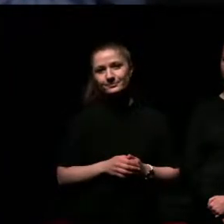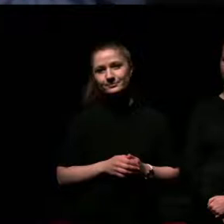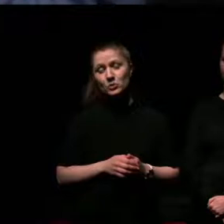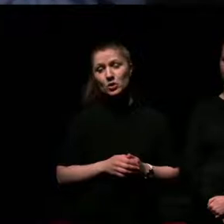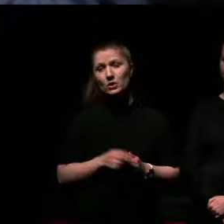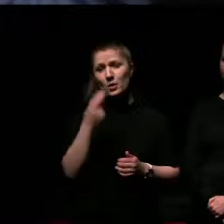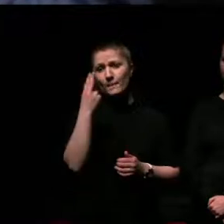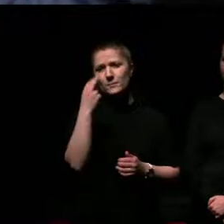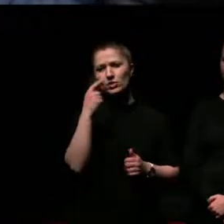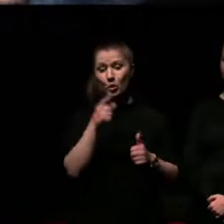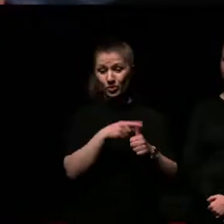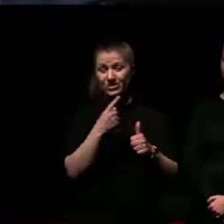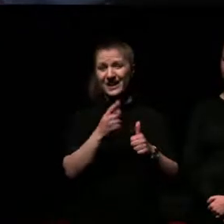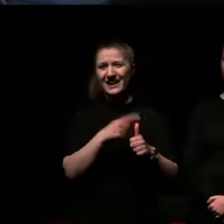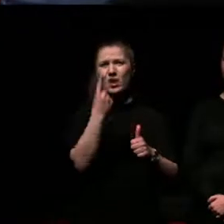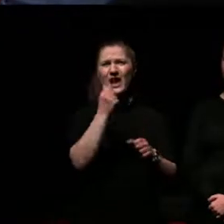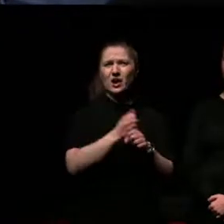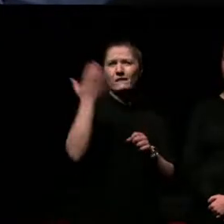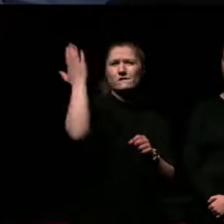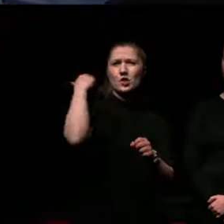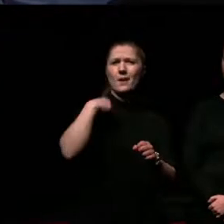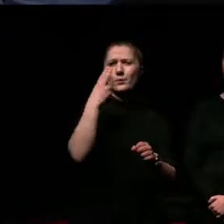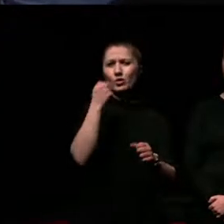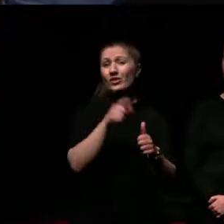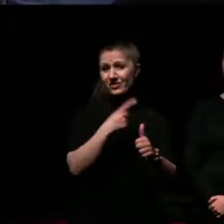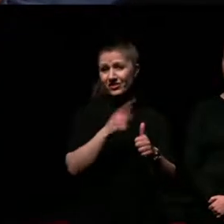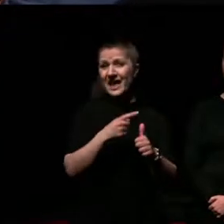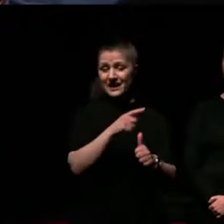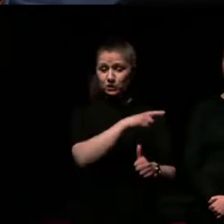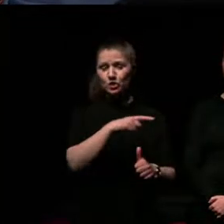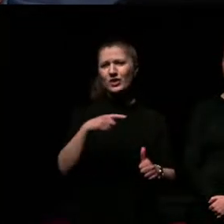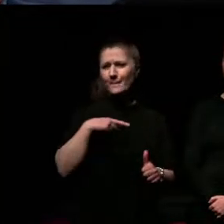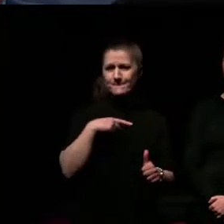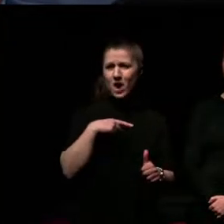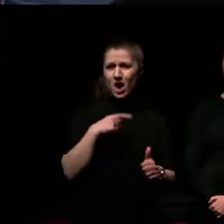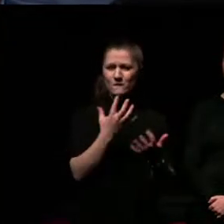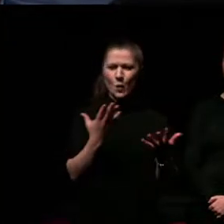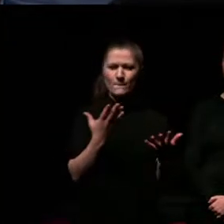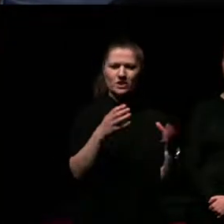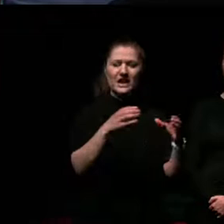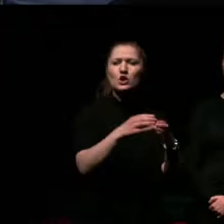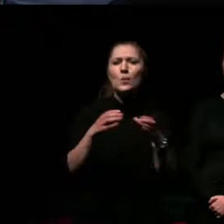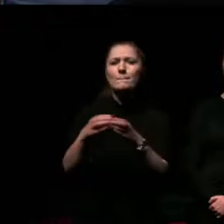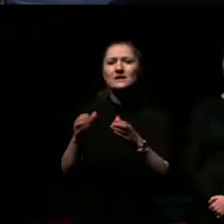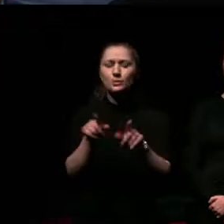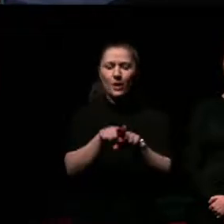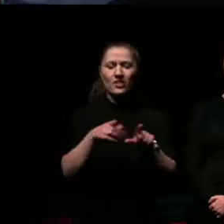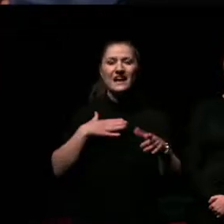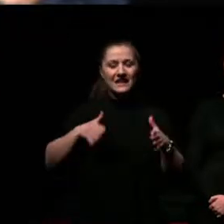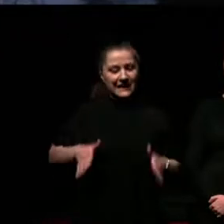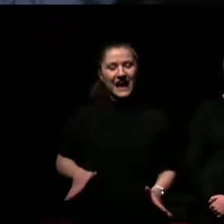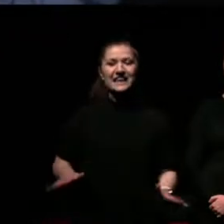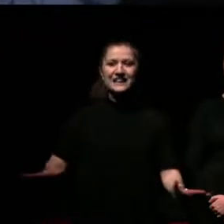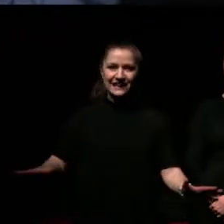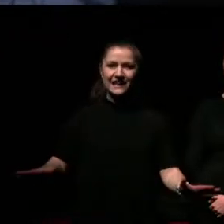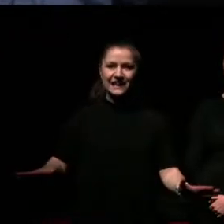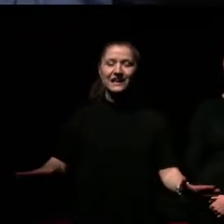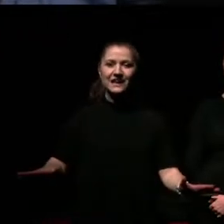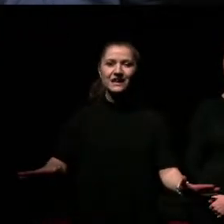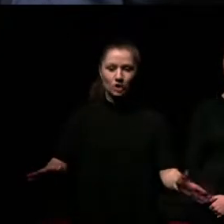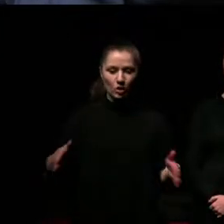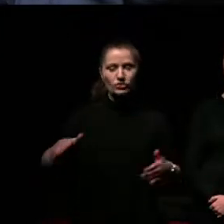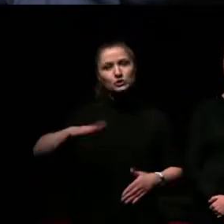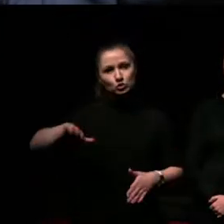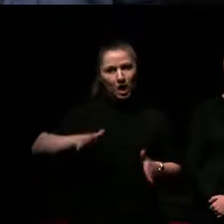Jeg prøvde å telle 17. mai hvor mange andre grupperinger med gakti, eller kofte, vår